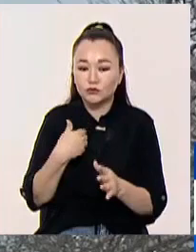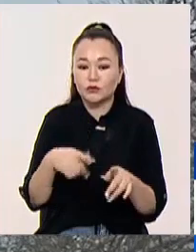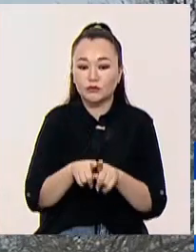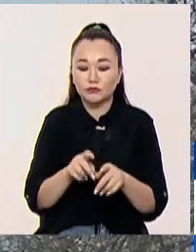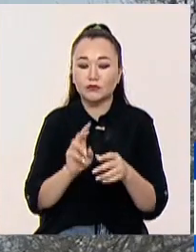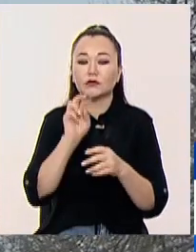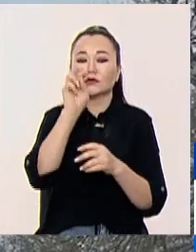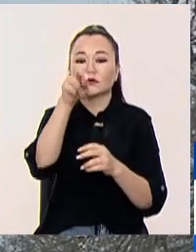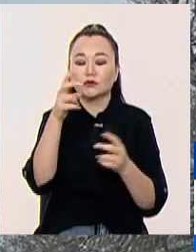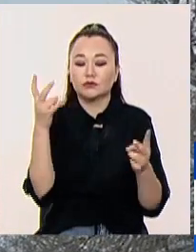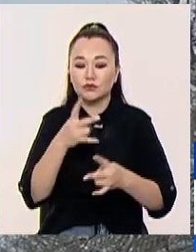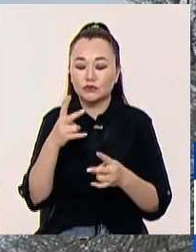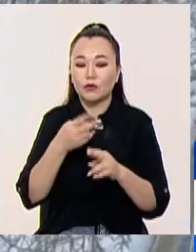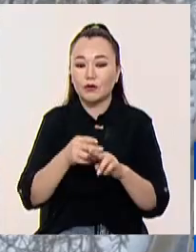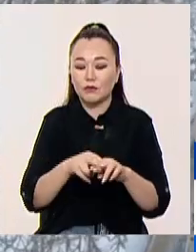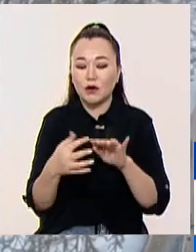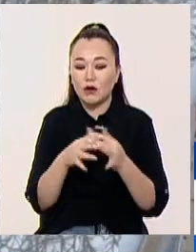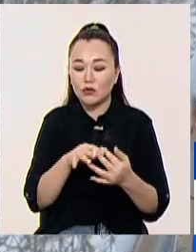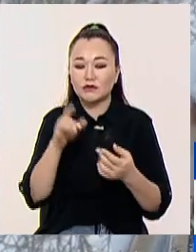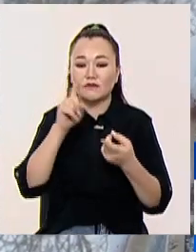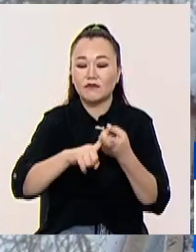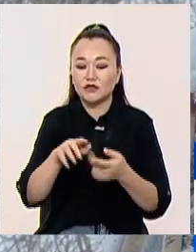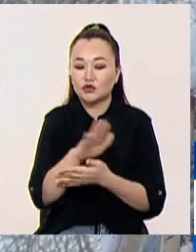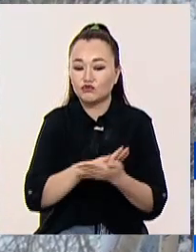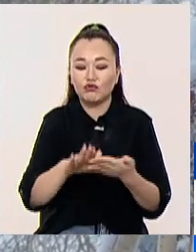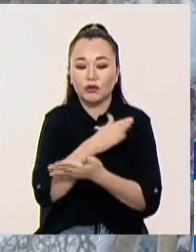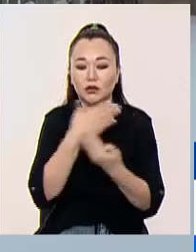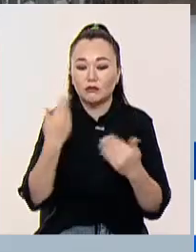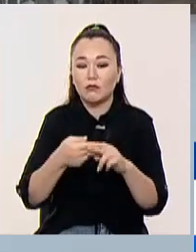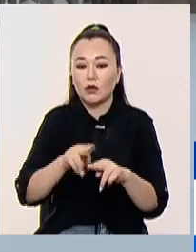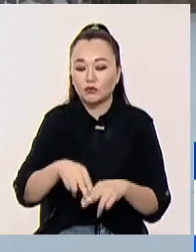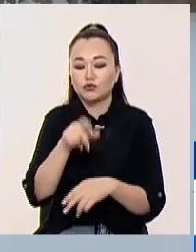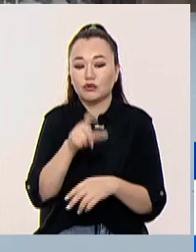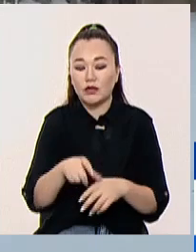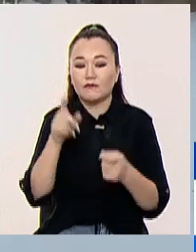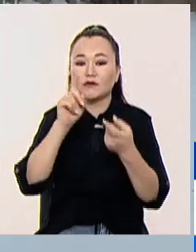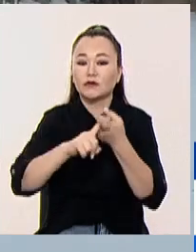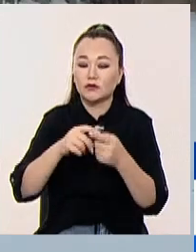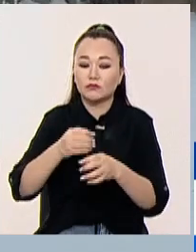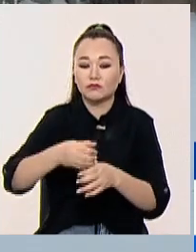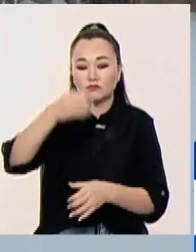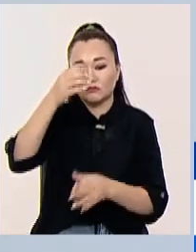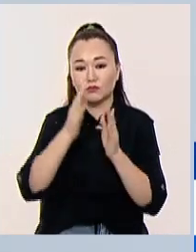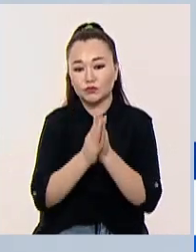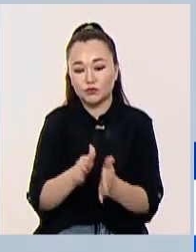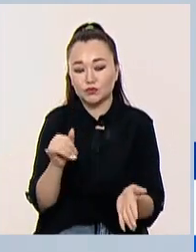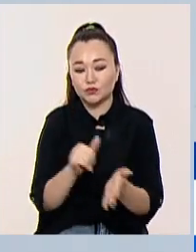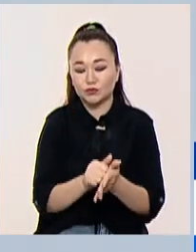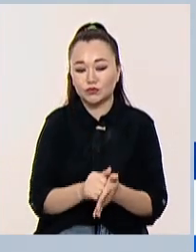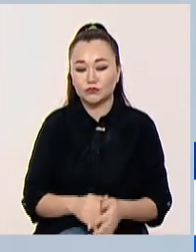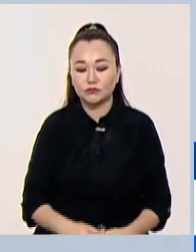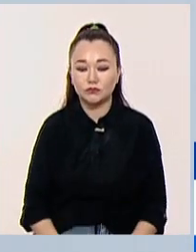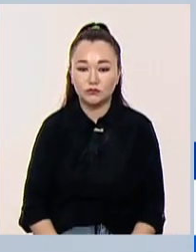төбесіне шығуға тура келеді. Өйткені ауылда ешқандай байланыс жоқ. Сондықтан тұрғындар байланыс бағанасын орнатуды өтінеді. Телефон